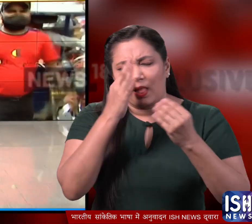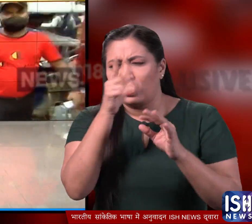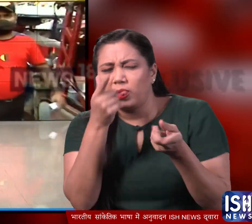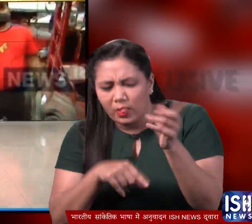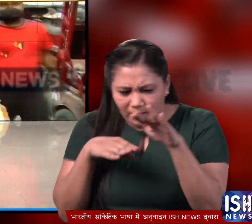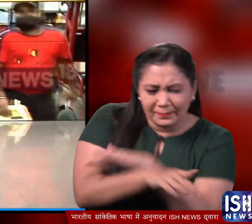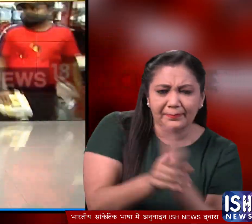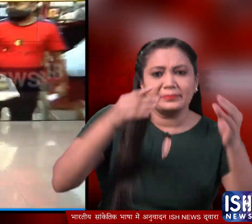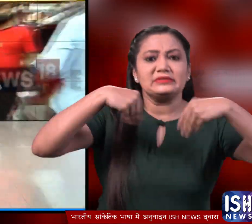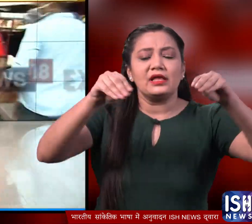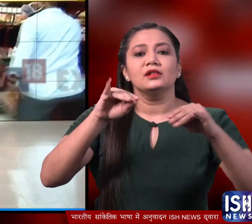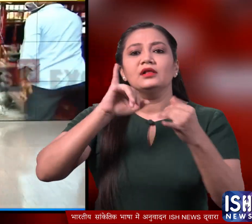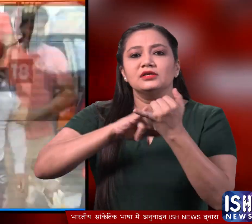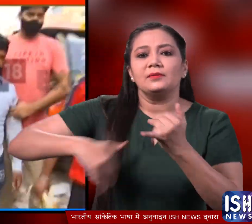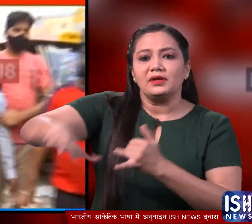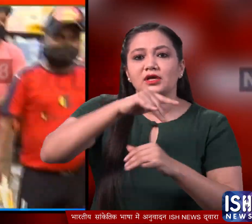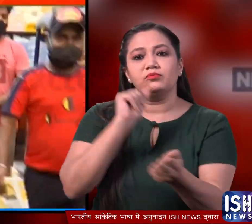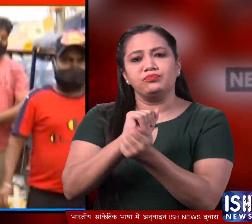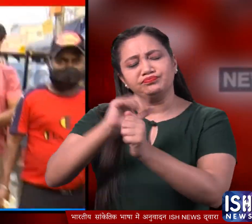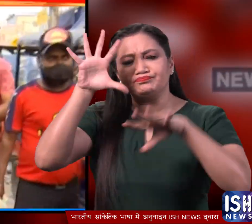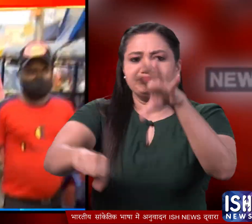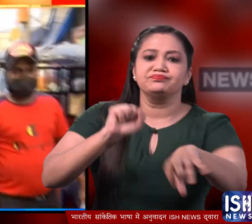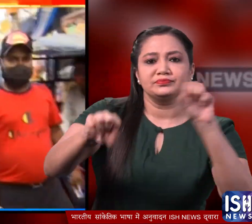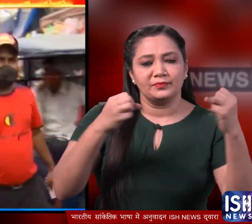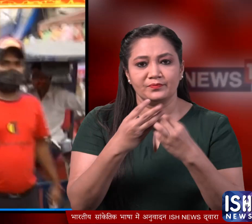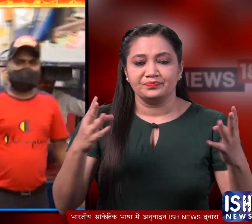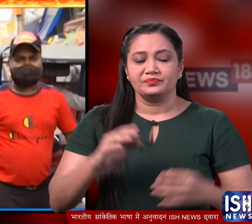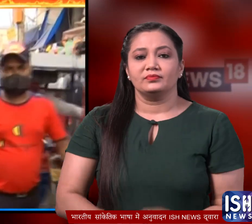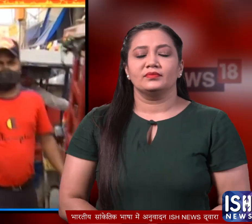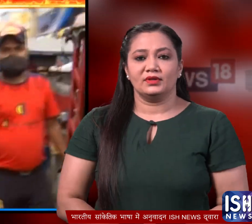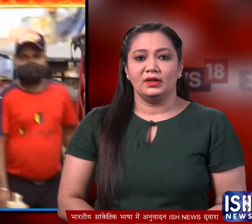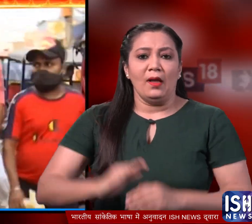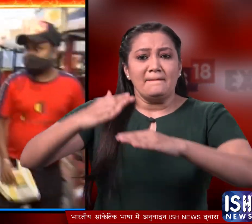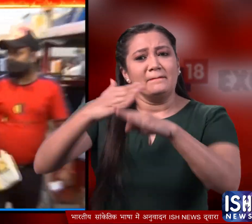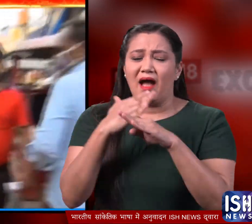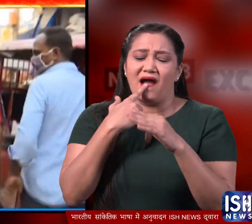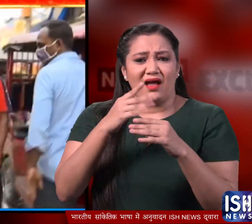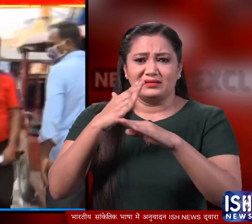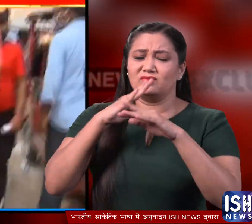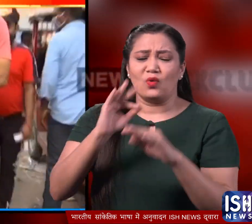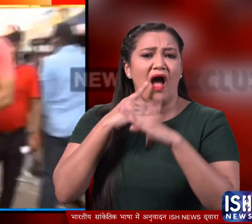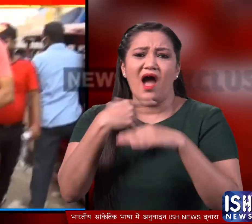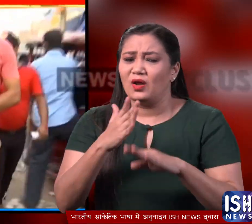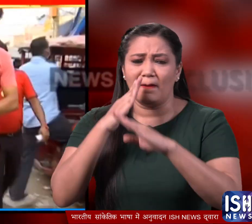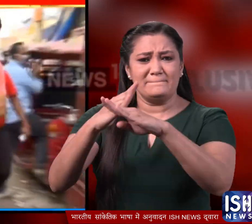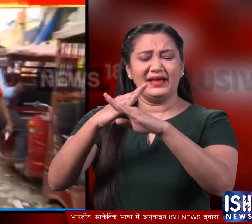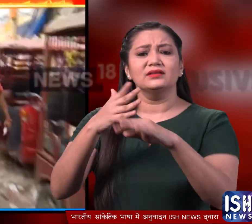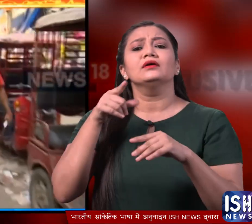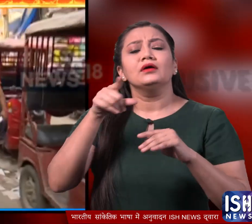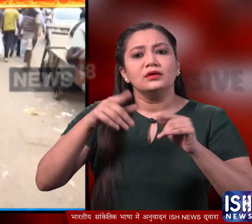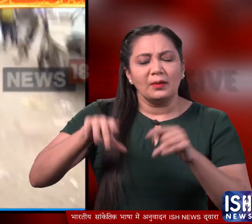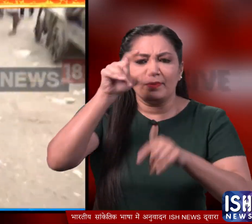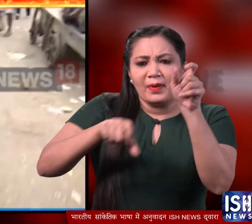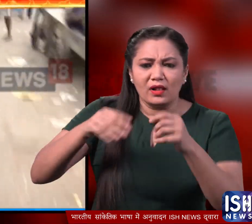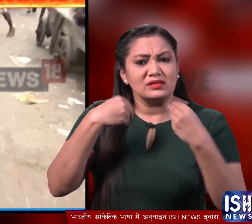ڈلی پولیس کی ٹیم صدر بازار پہنچی جہاں اس نے کتب روڈ علاقے میں بین کے باوجود پٹاکے بیچ رہے لوگوں کی دھر پکڑ